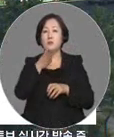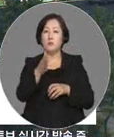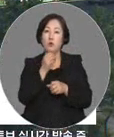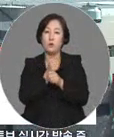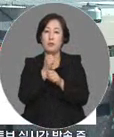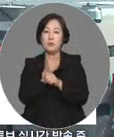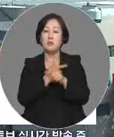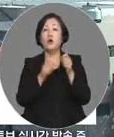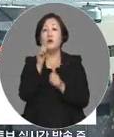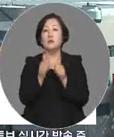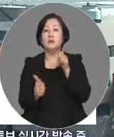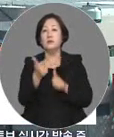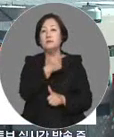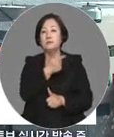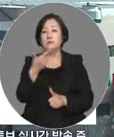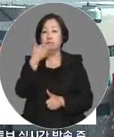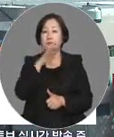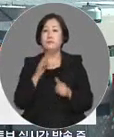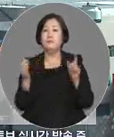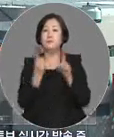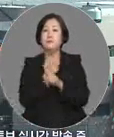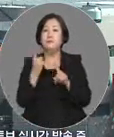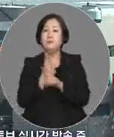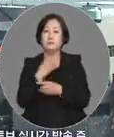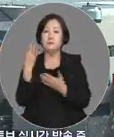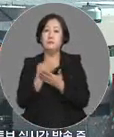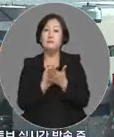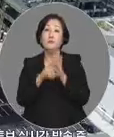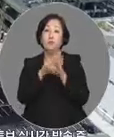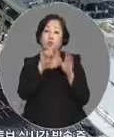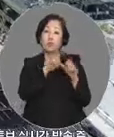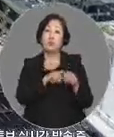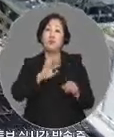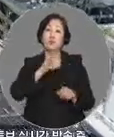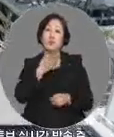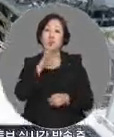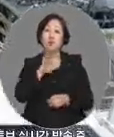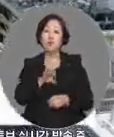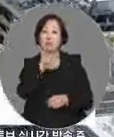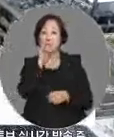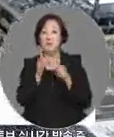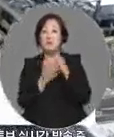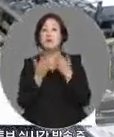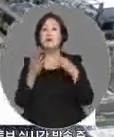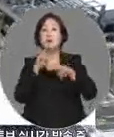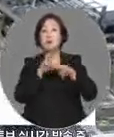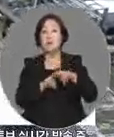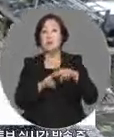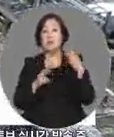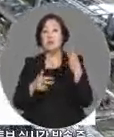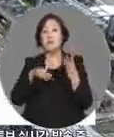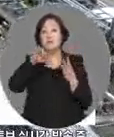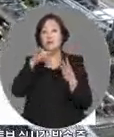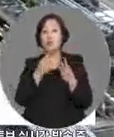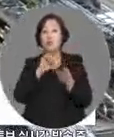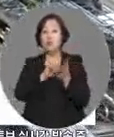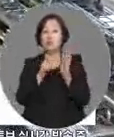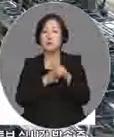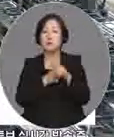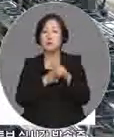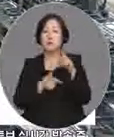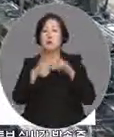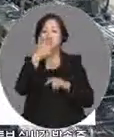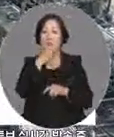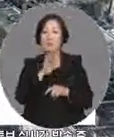확보 및 수익성을 개선하고자 합니다. 400개에 이르는 양질의 일자리와 3조 원의 생산 유발 효과가 예상되는